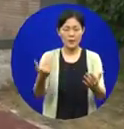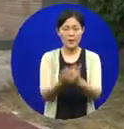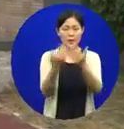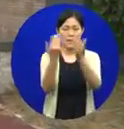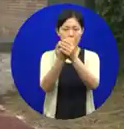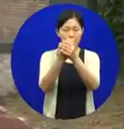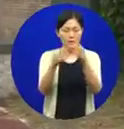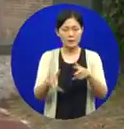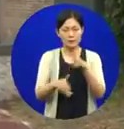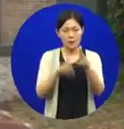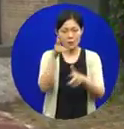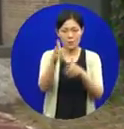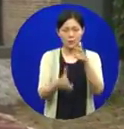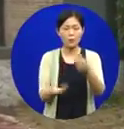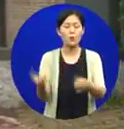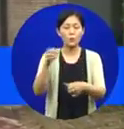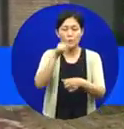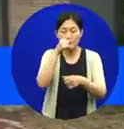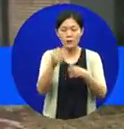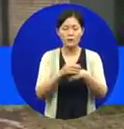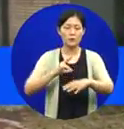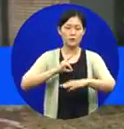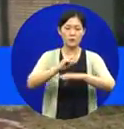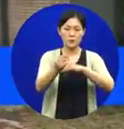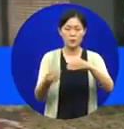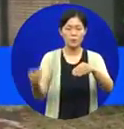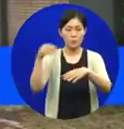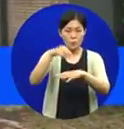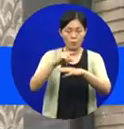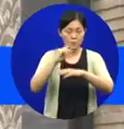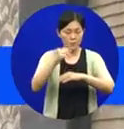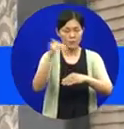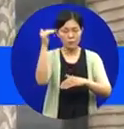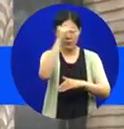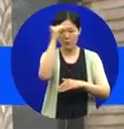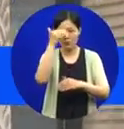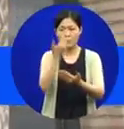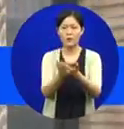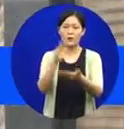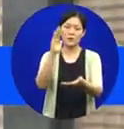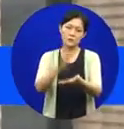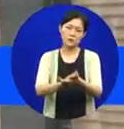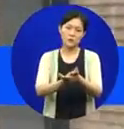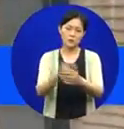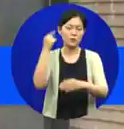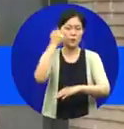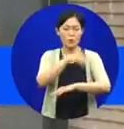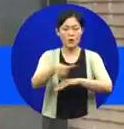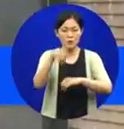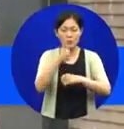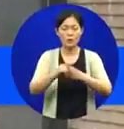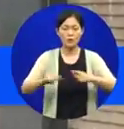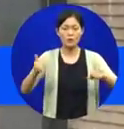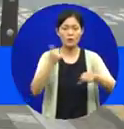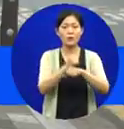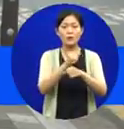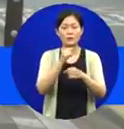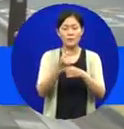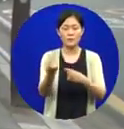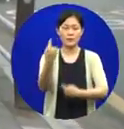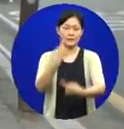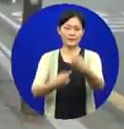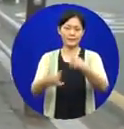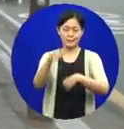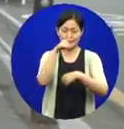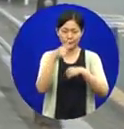대규모 개발 사업에도 경관관리를 도입하고 경전철 탑승 시 보이는 주변 경관도 개선시키는 등 도시경관에 대한 심의